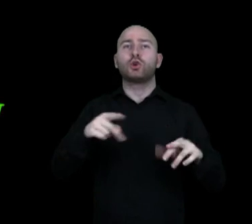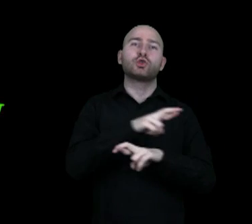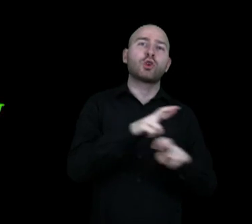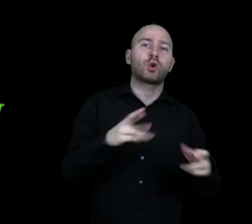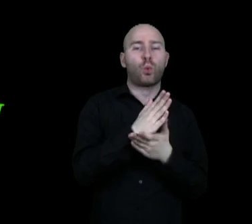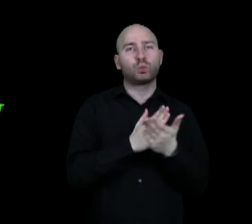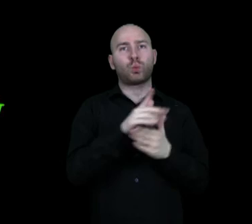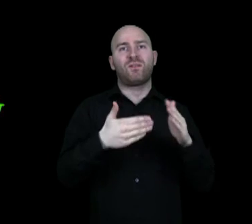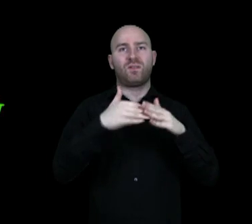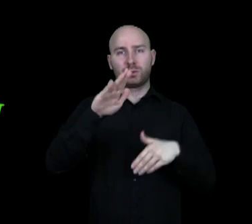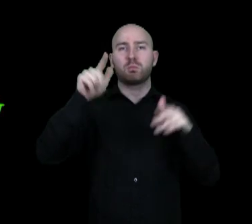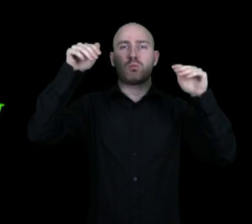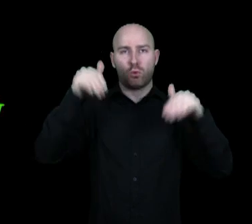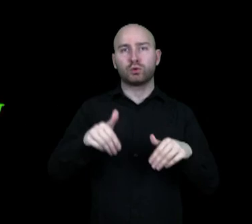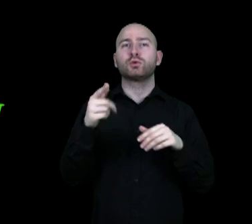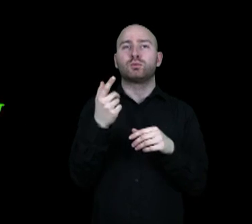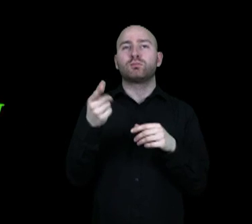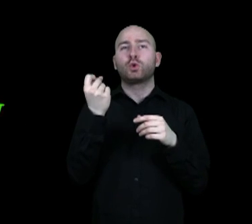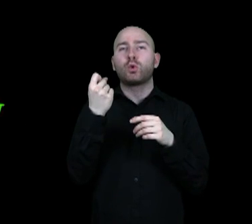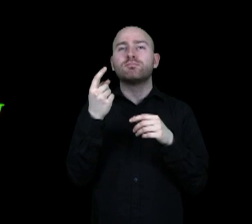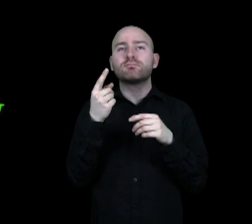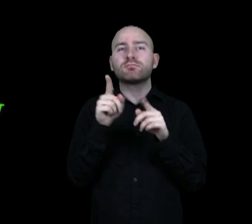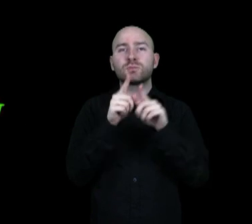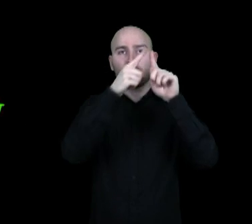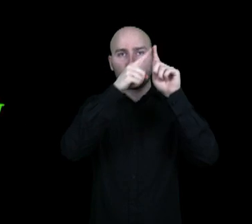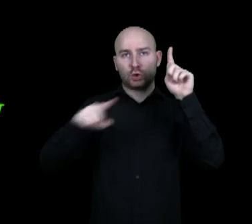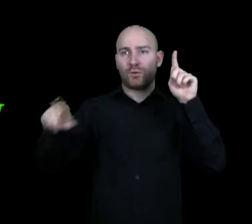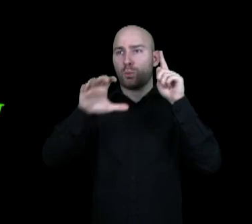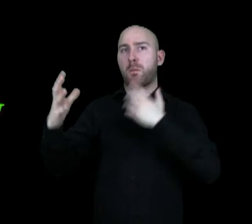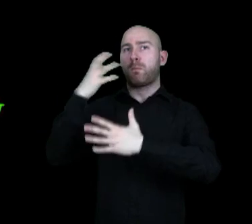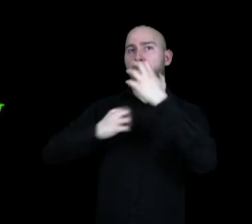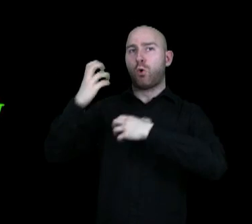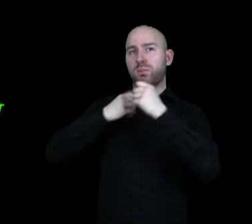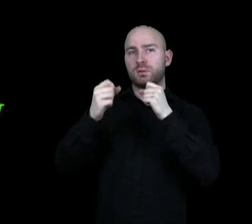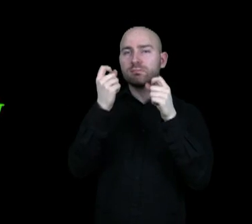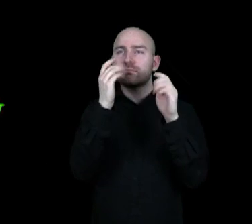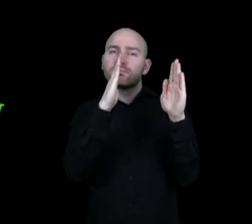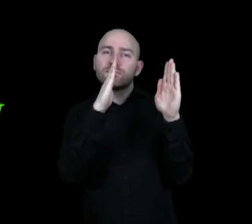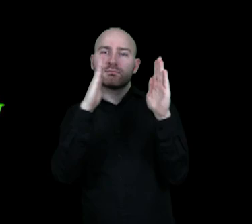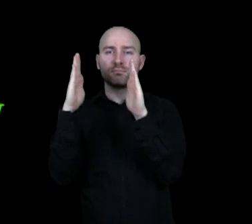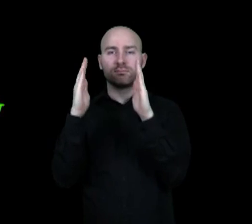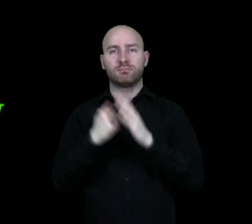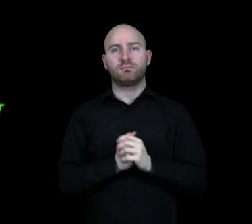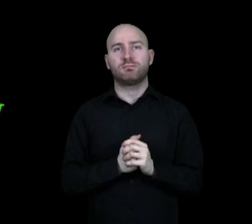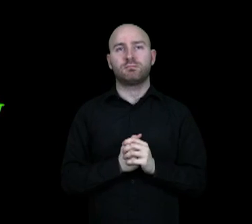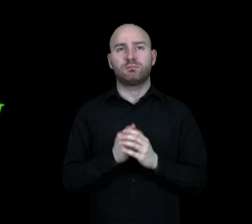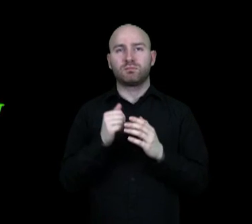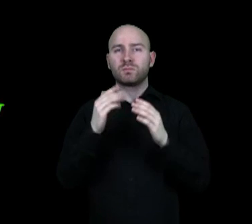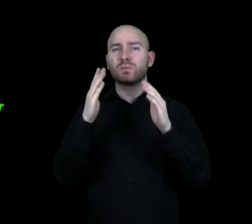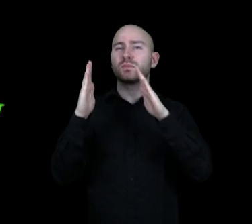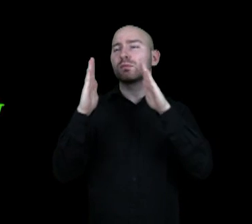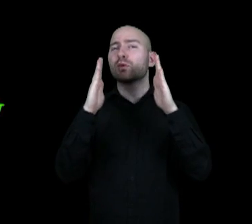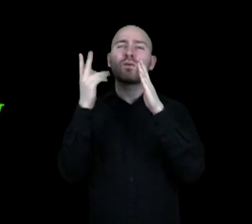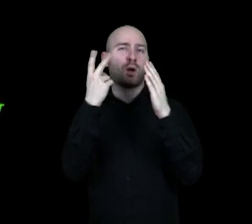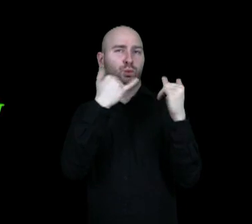usług. To także może przesunąć krzywą popytu globalnego w prawo. To są dwa różne narzędzia, których rządy na świecie używają po to,